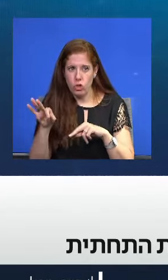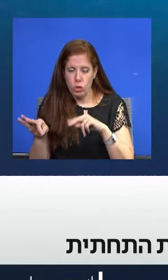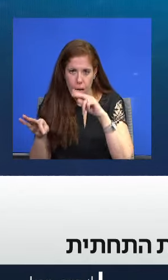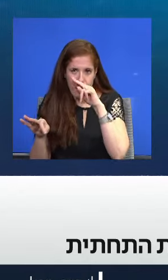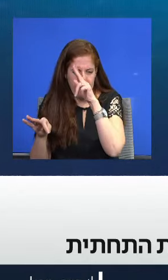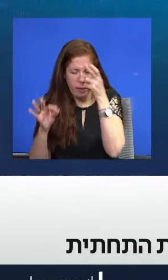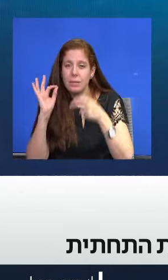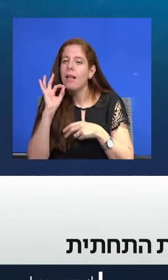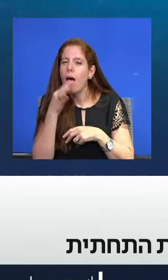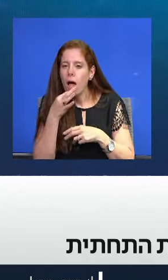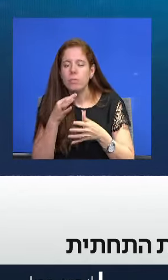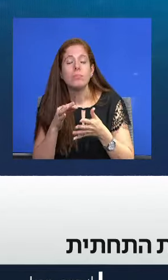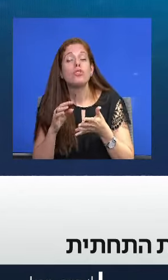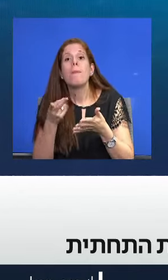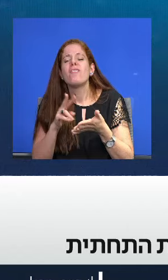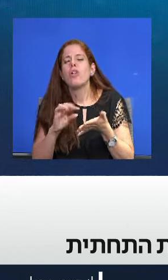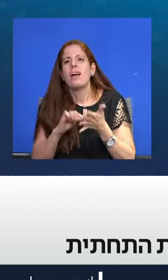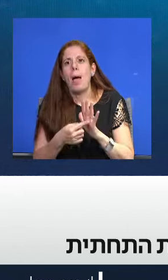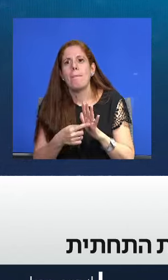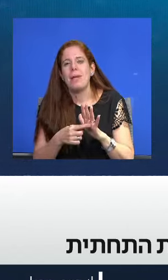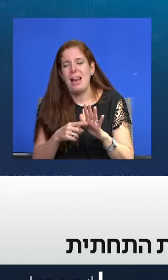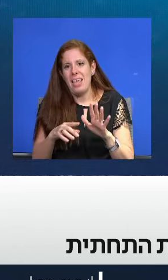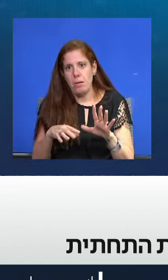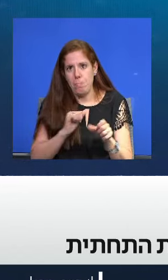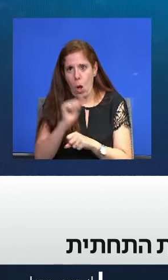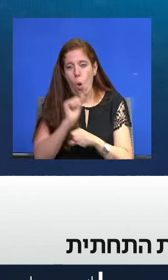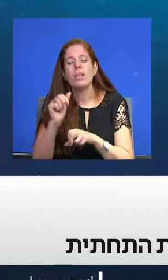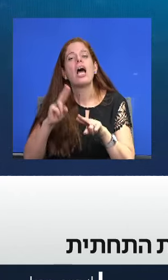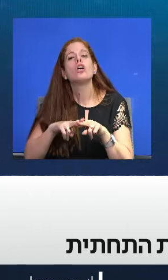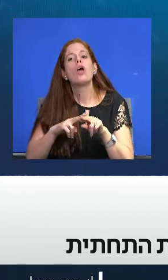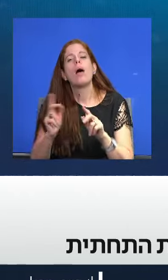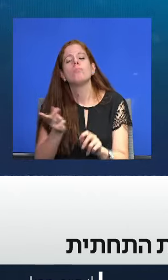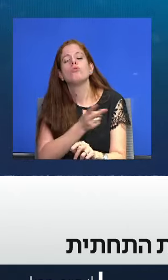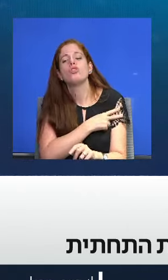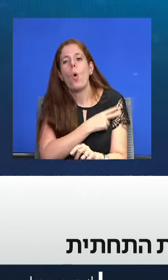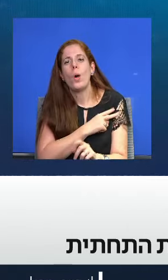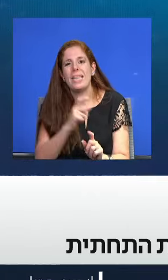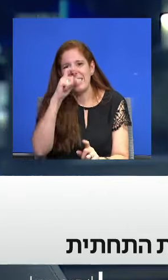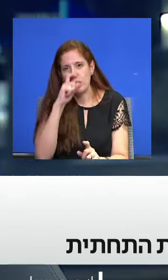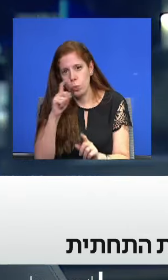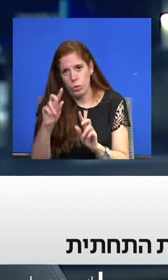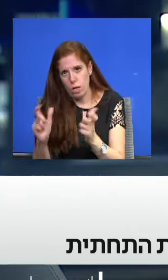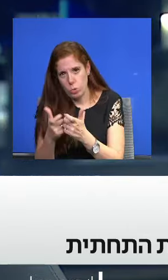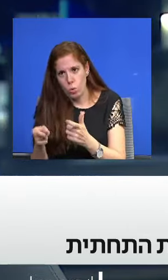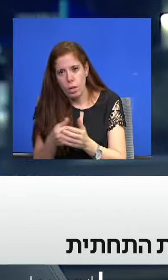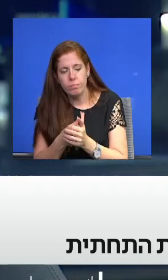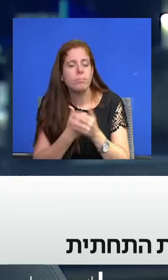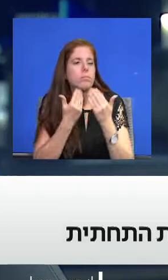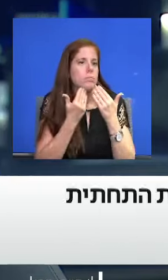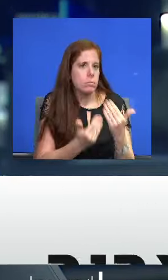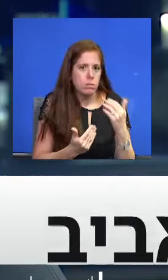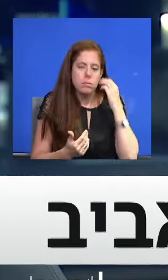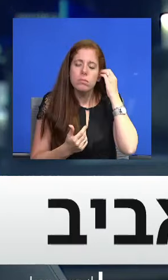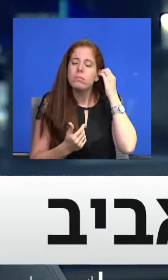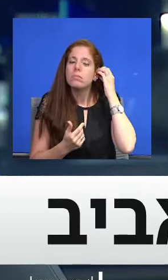הצית מחאות אדירות ברחבי איראן, לאחר שנעצרה על ידי משמרות הצניעות שם. תודה רבה, יואב. אצלנו הקרב